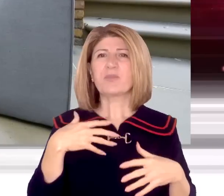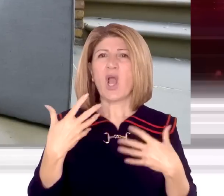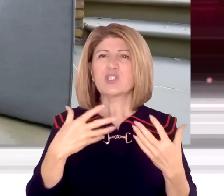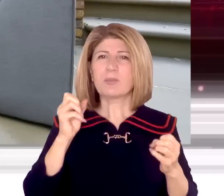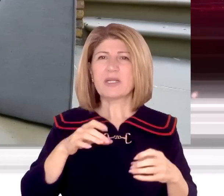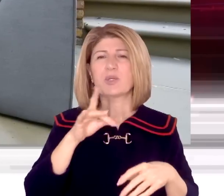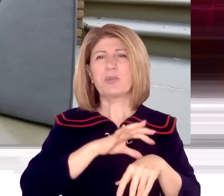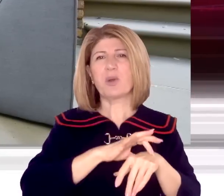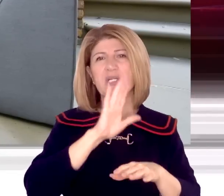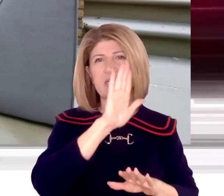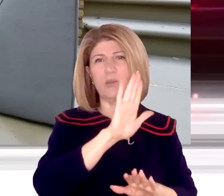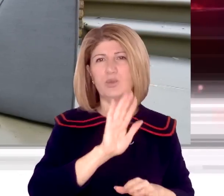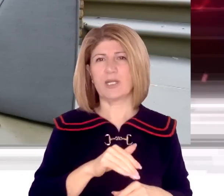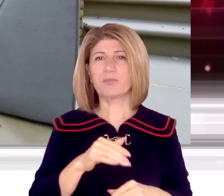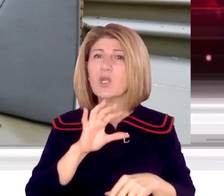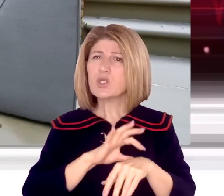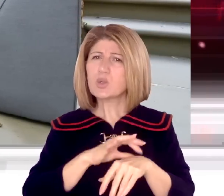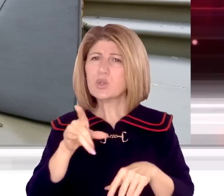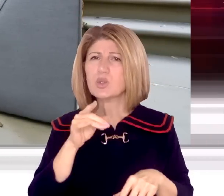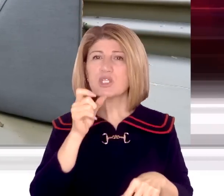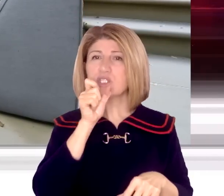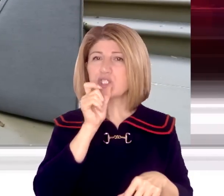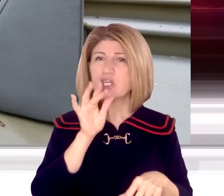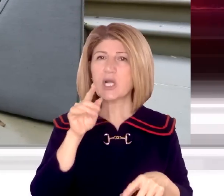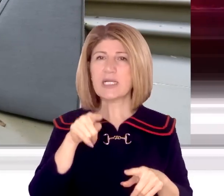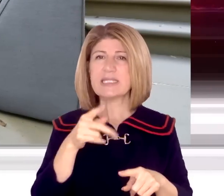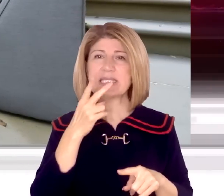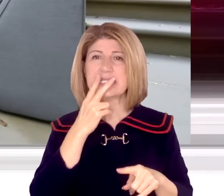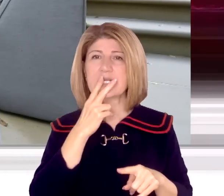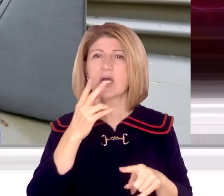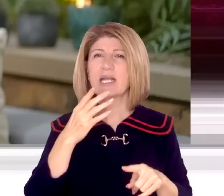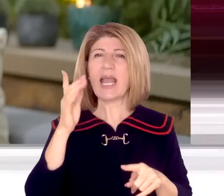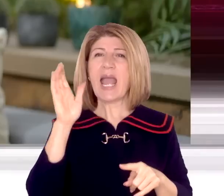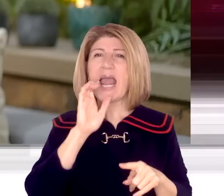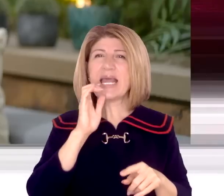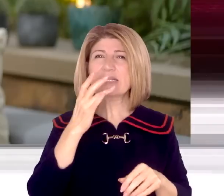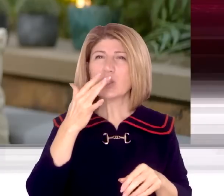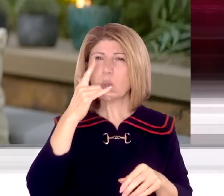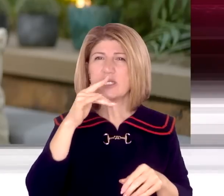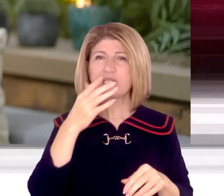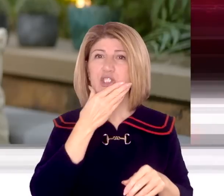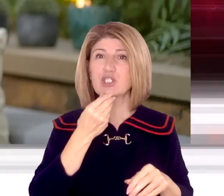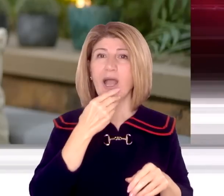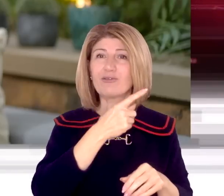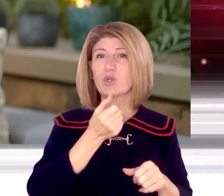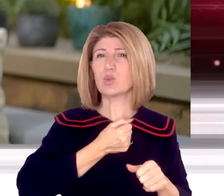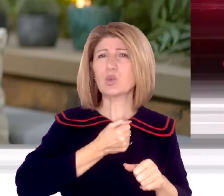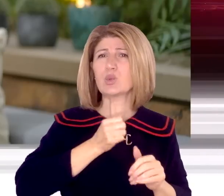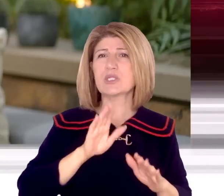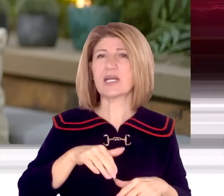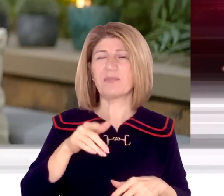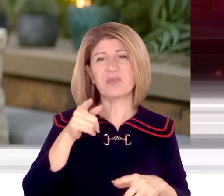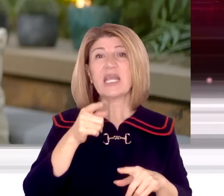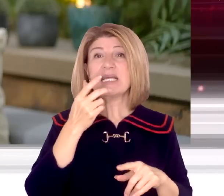و متاسفانه خب خیلی بعضیشون حالشون بد شده بود، توی آی سی یو بستری شده بودن. دکتر چیساد، چرا انقدر محبوب